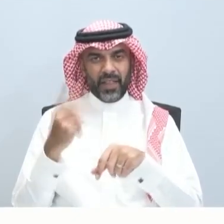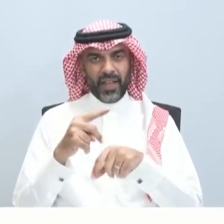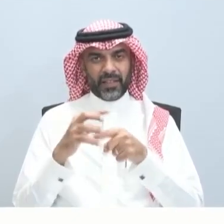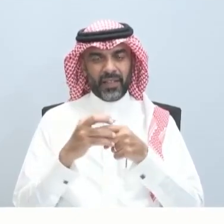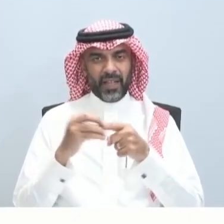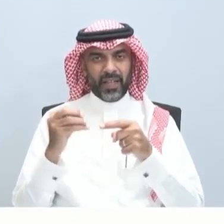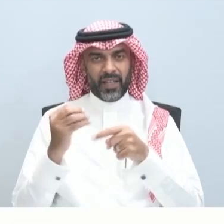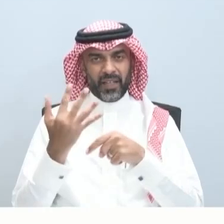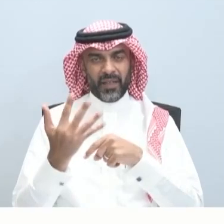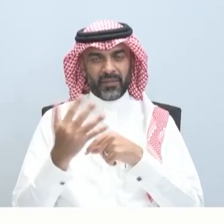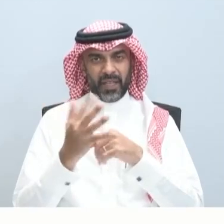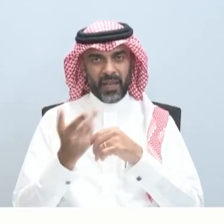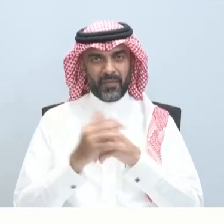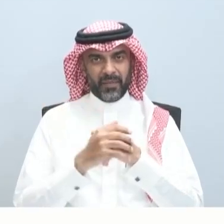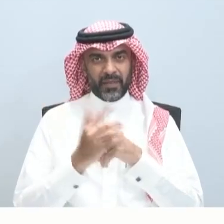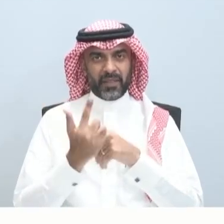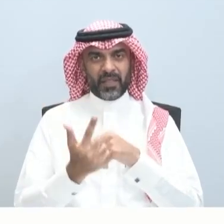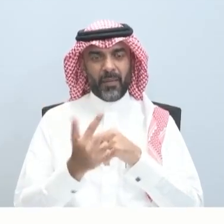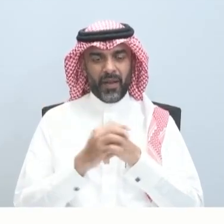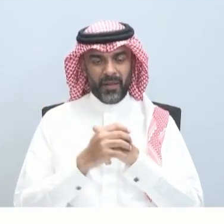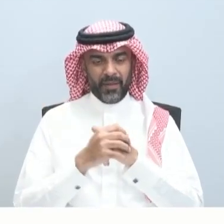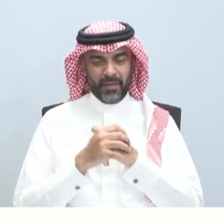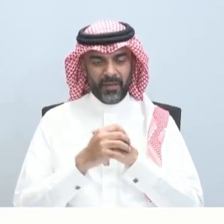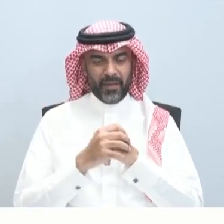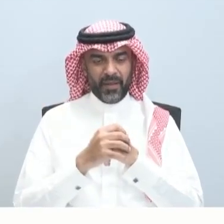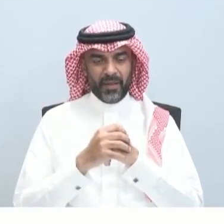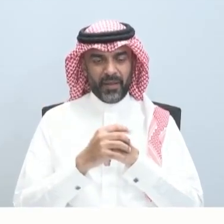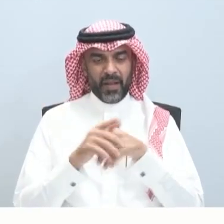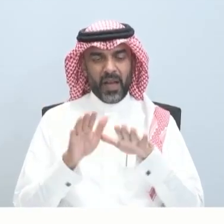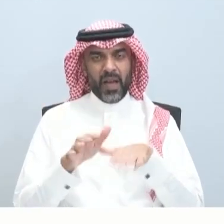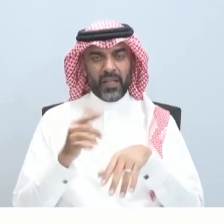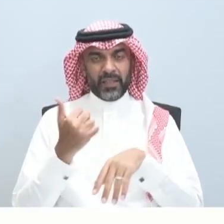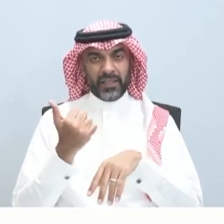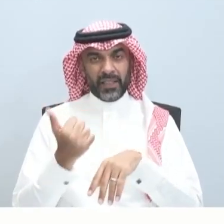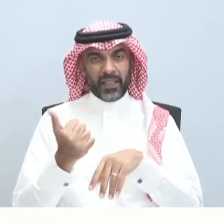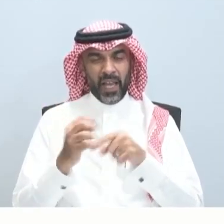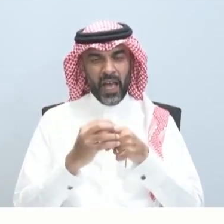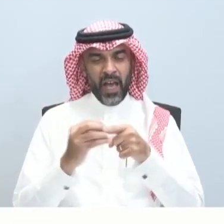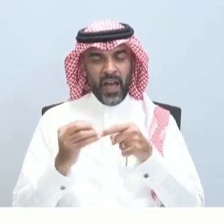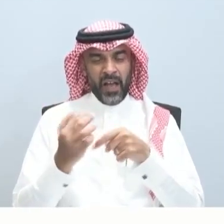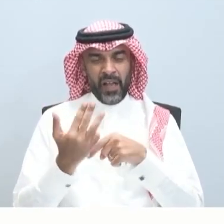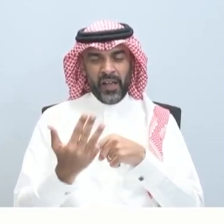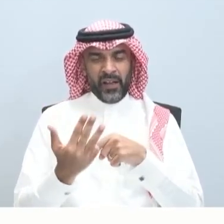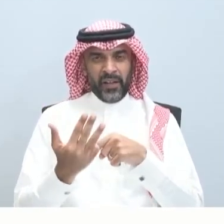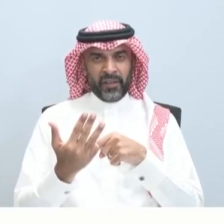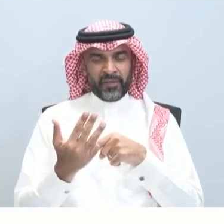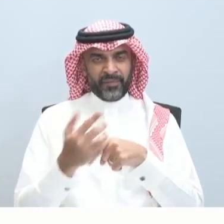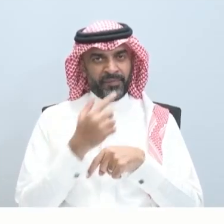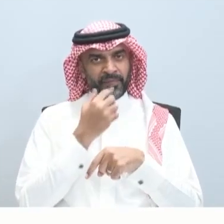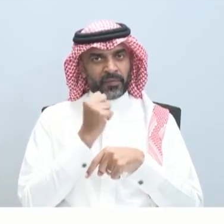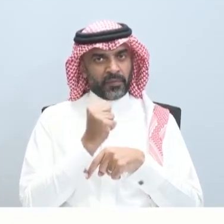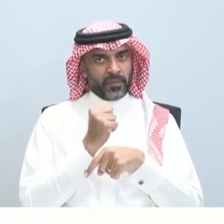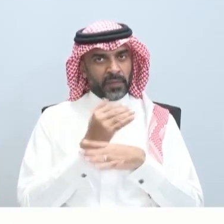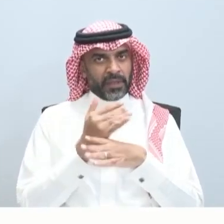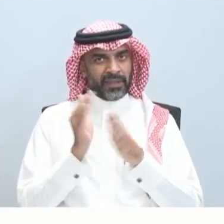+ مطروحه منها خمسه تساوي سبعه طيب يا ابطال سته مطروحا منها تسعه هل